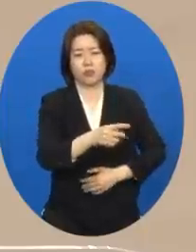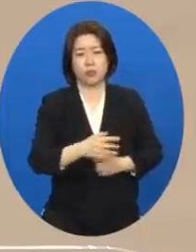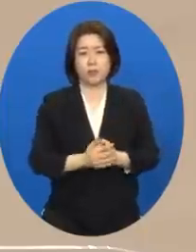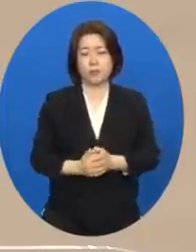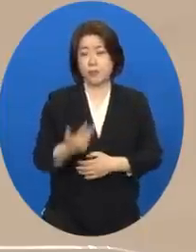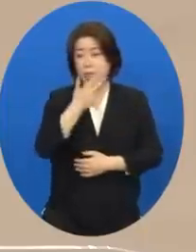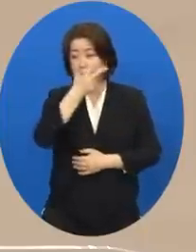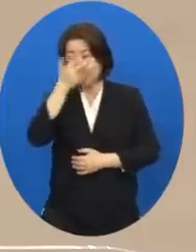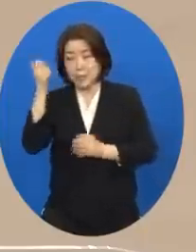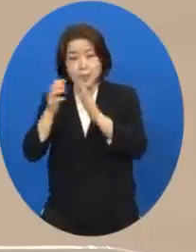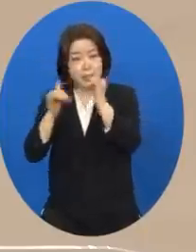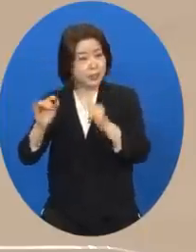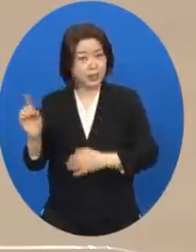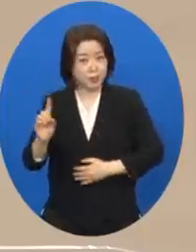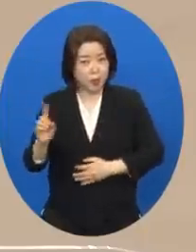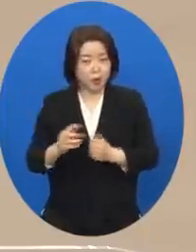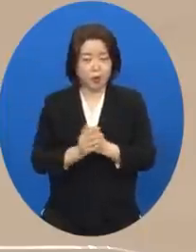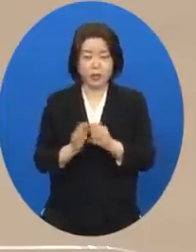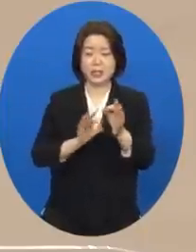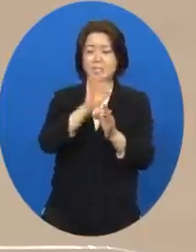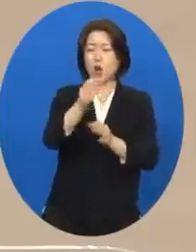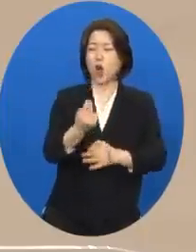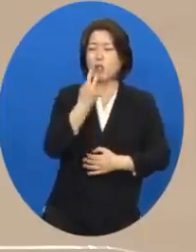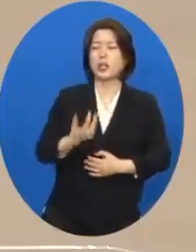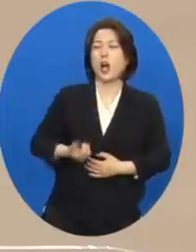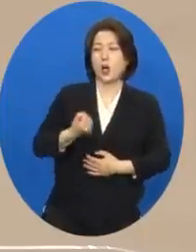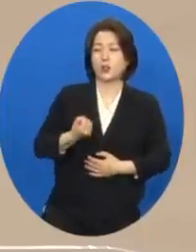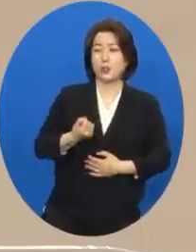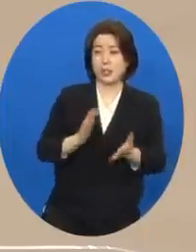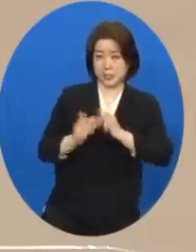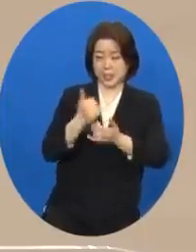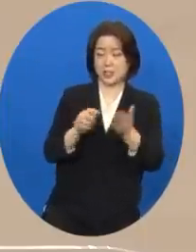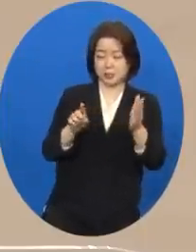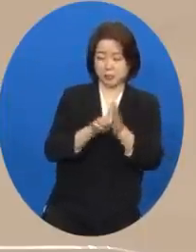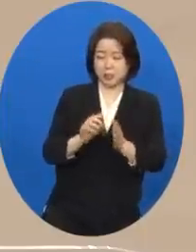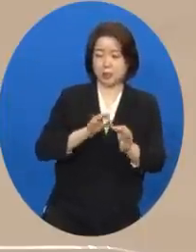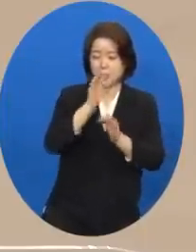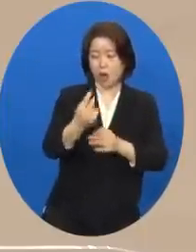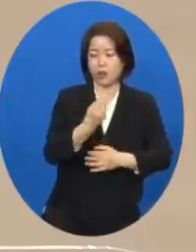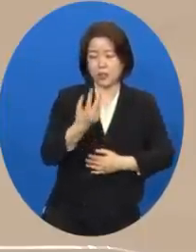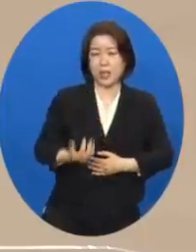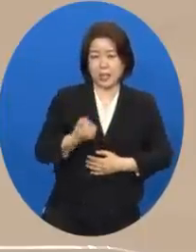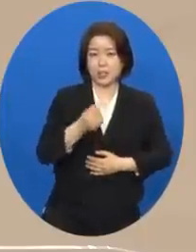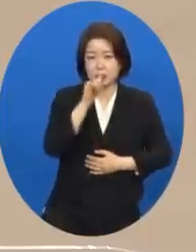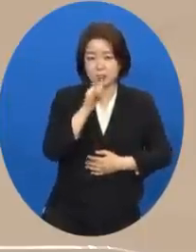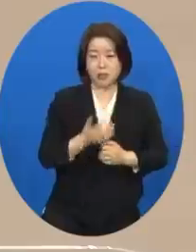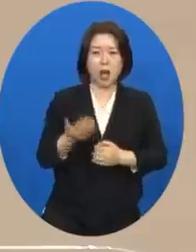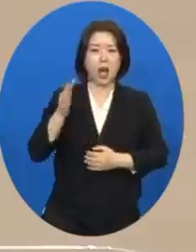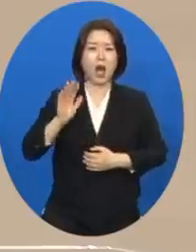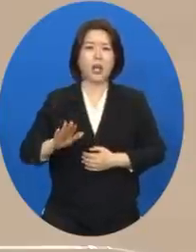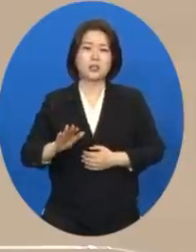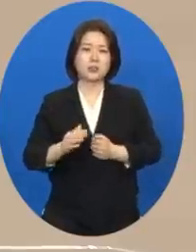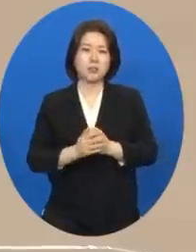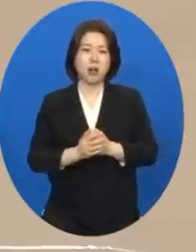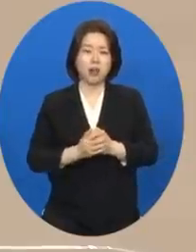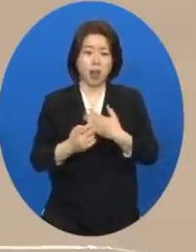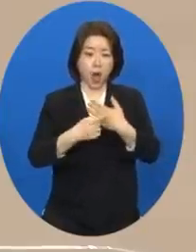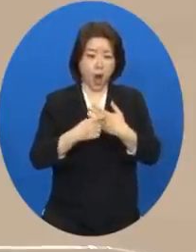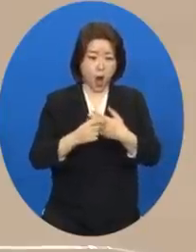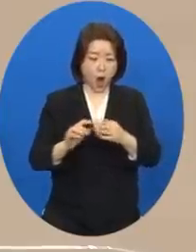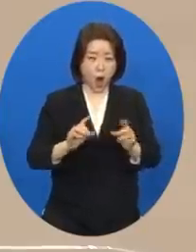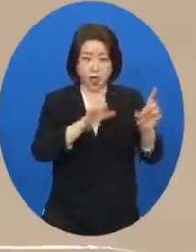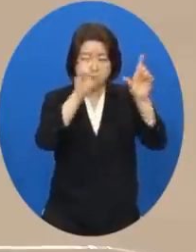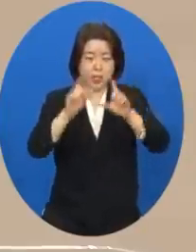잠자는 자는 영생은 어떠 써요 예수를 믿고 그러나 세상 사람들아 고 똑 같이 살아요